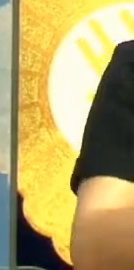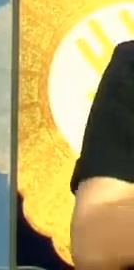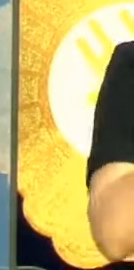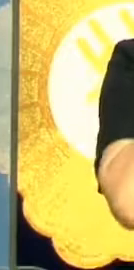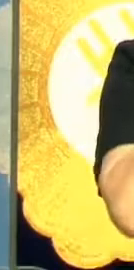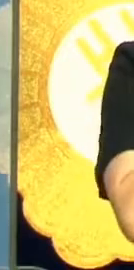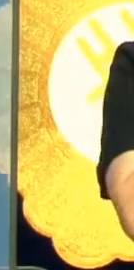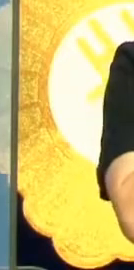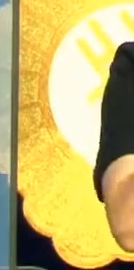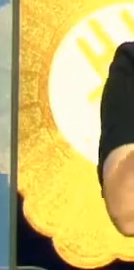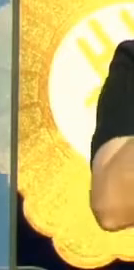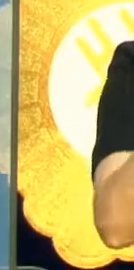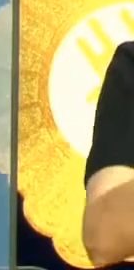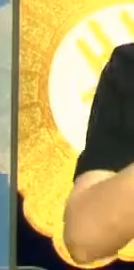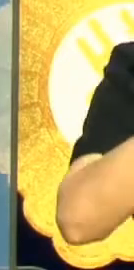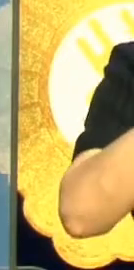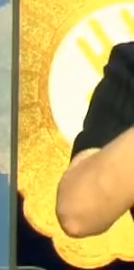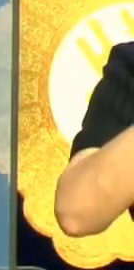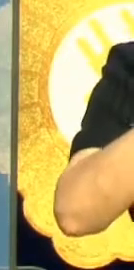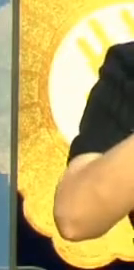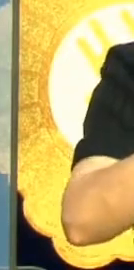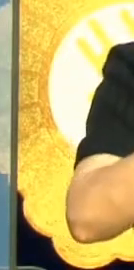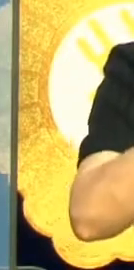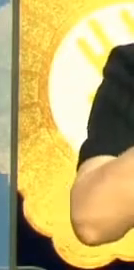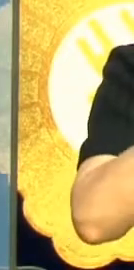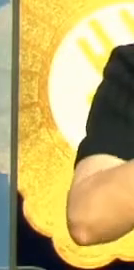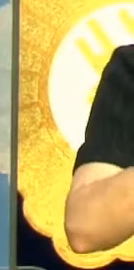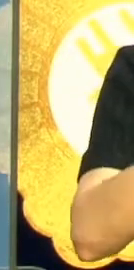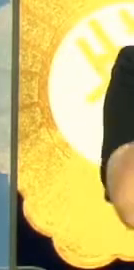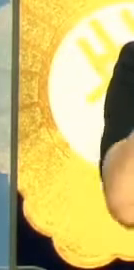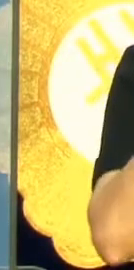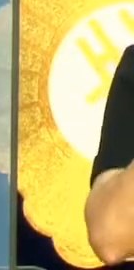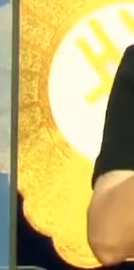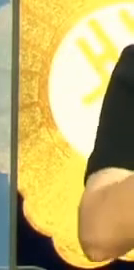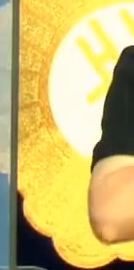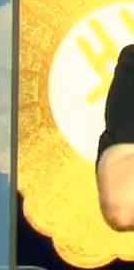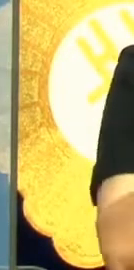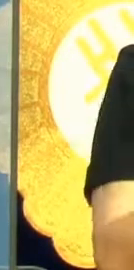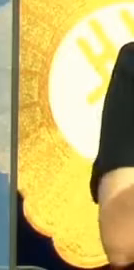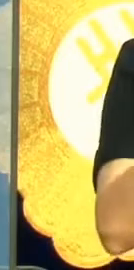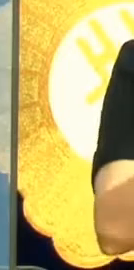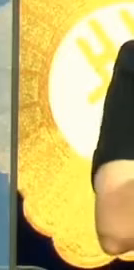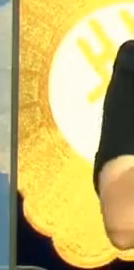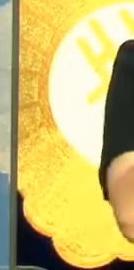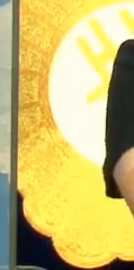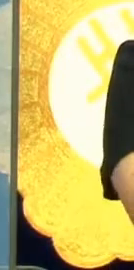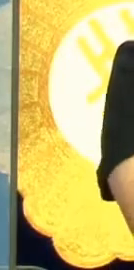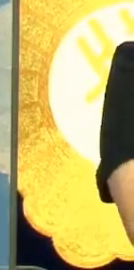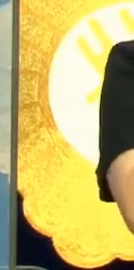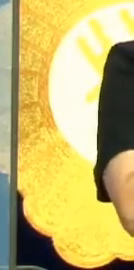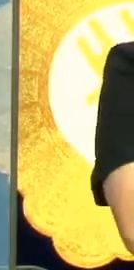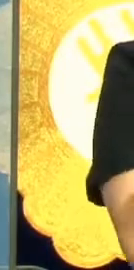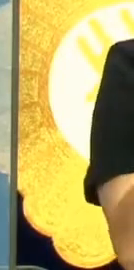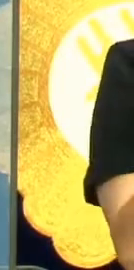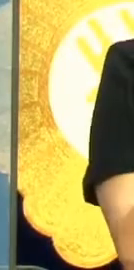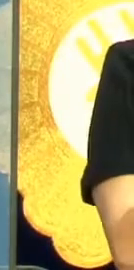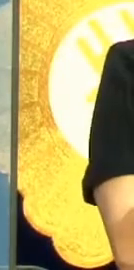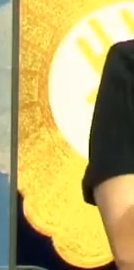모든 종류의 안마를 시각장애인 자격 안마사가 독점하는 것은 의료법 위임 목적 취지에